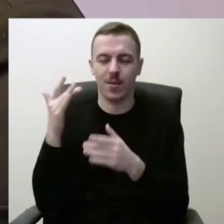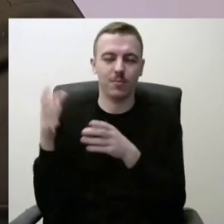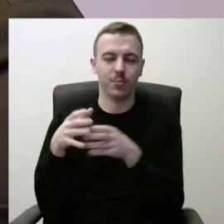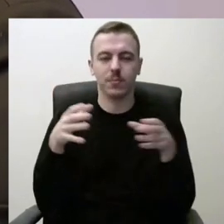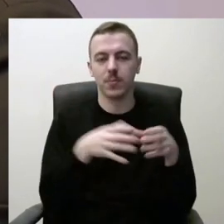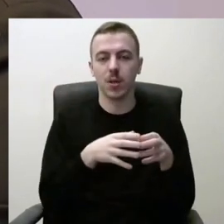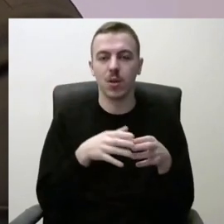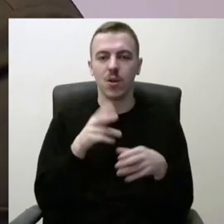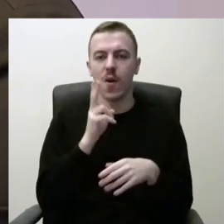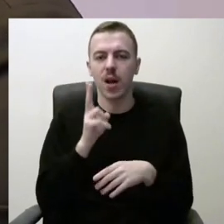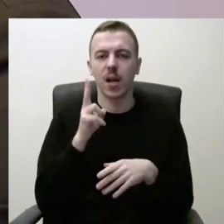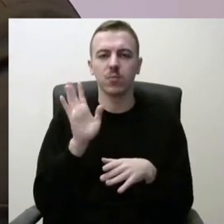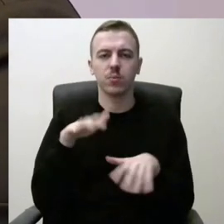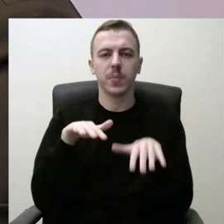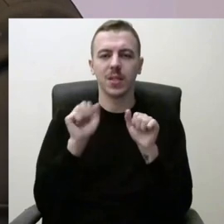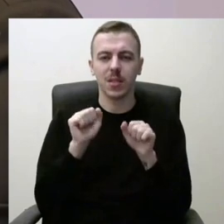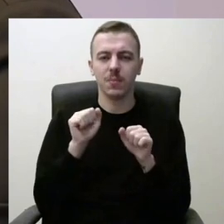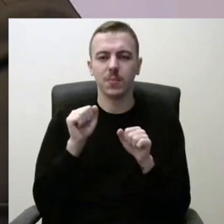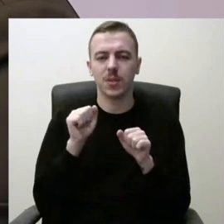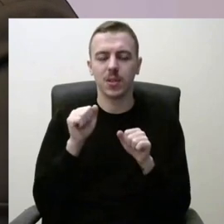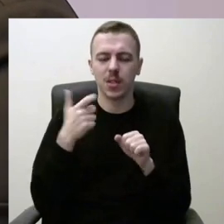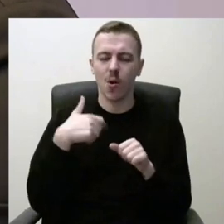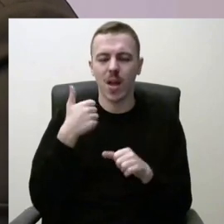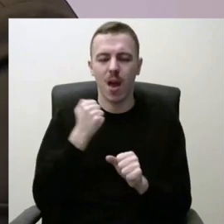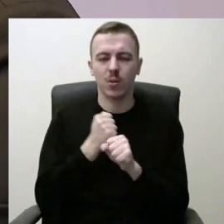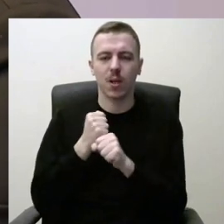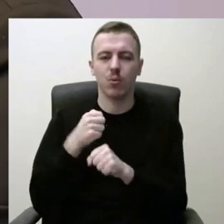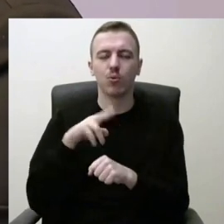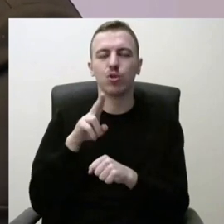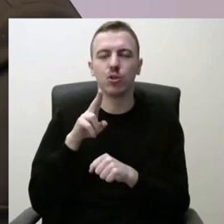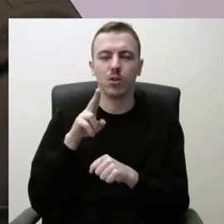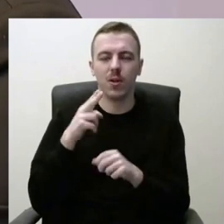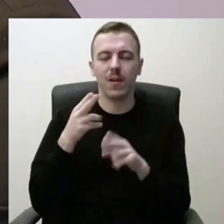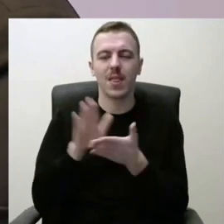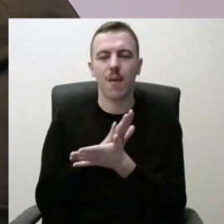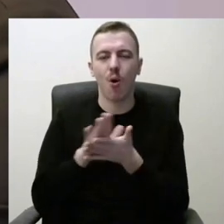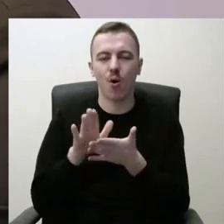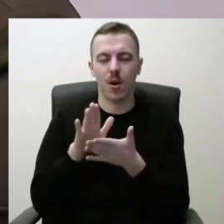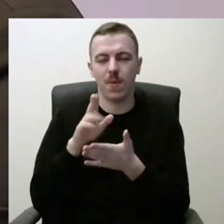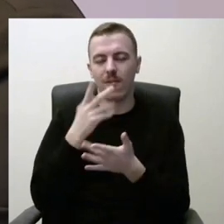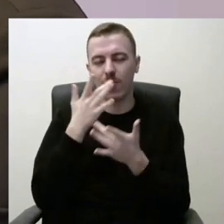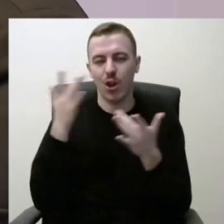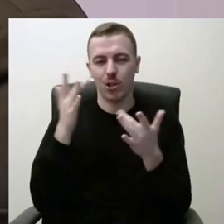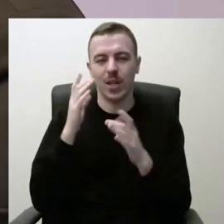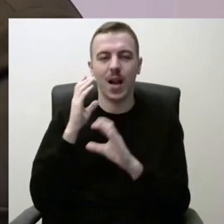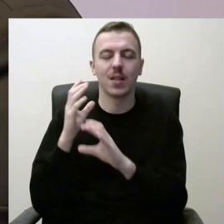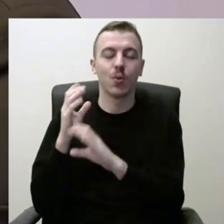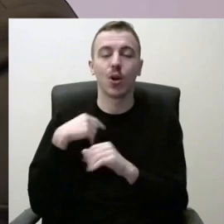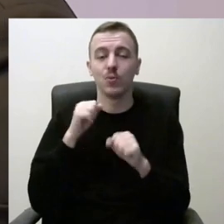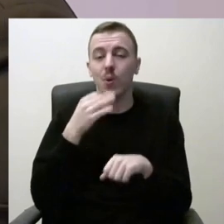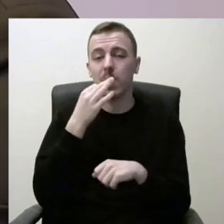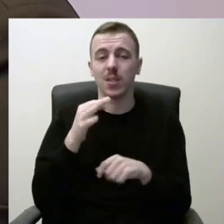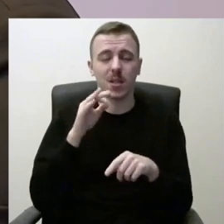kas prisijims savo gerus darbus už viešai nemokamą transportą. Tai galiu pasakyti labai paprastai,